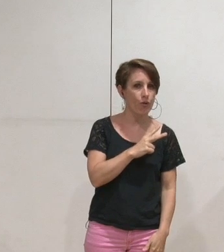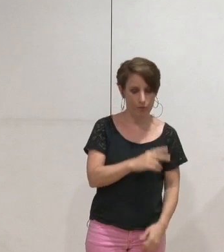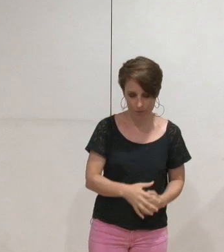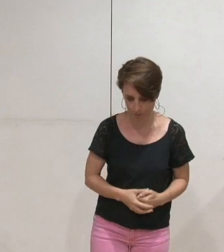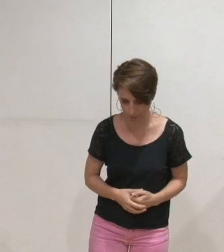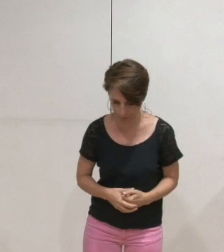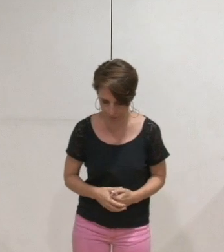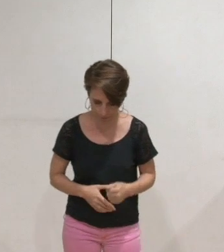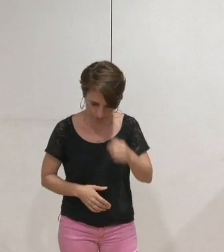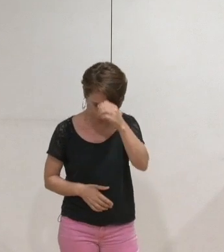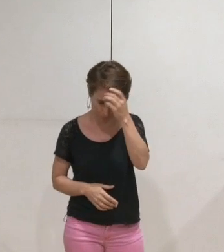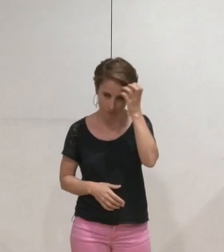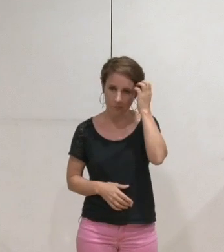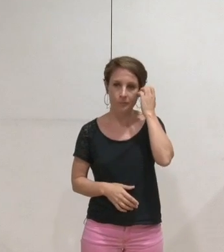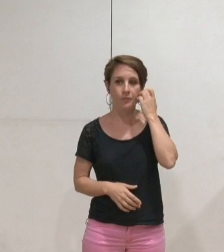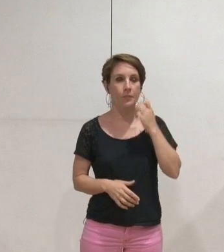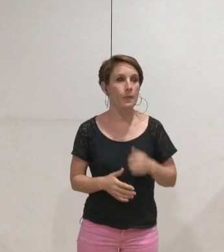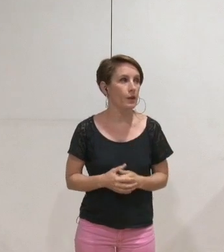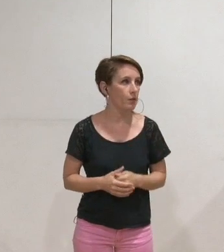amendement donc